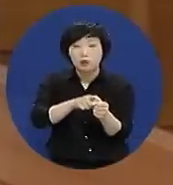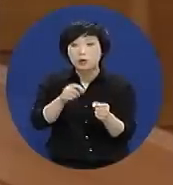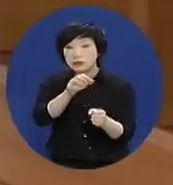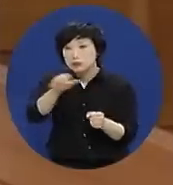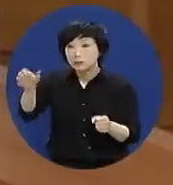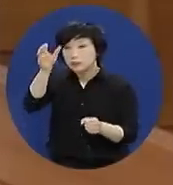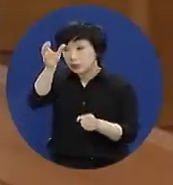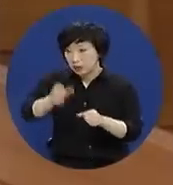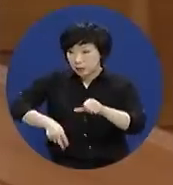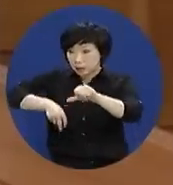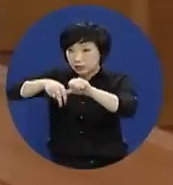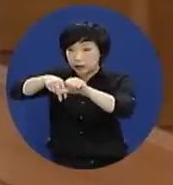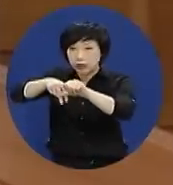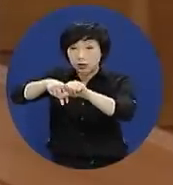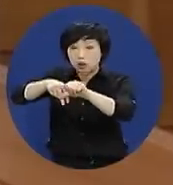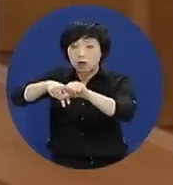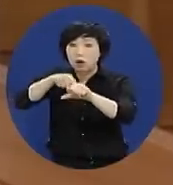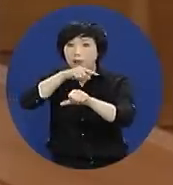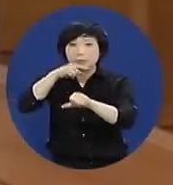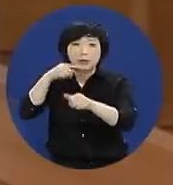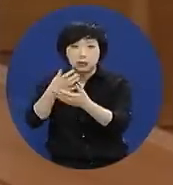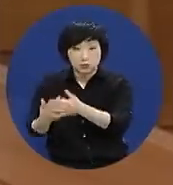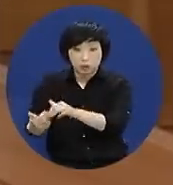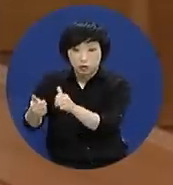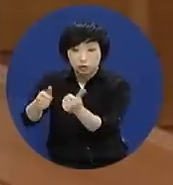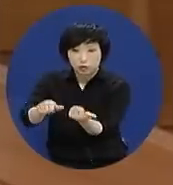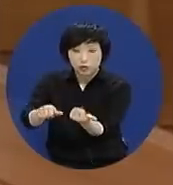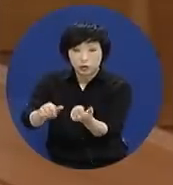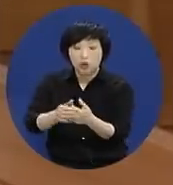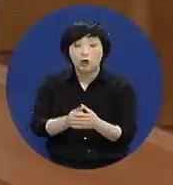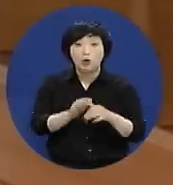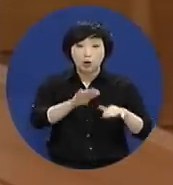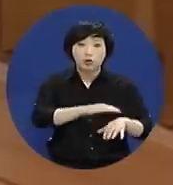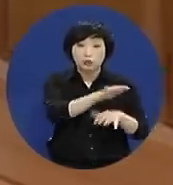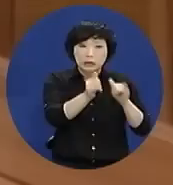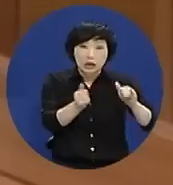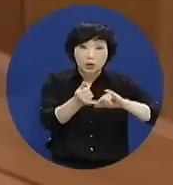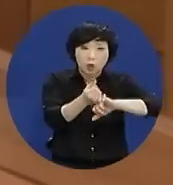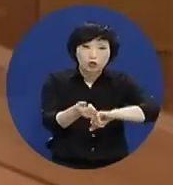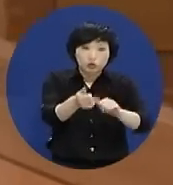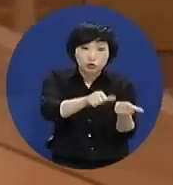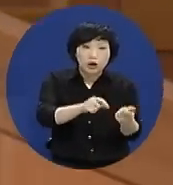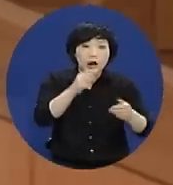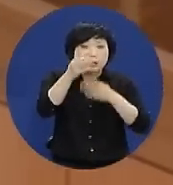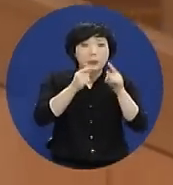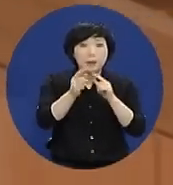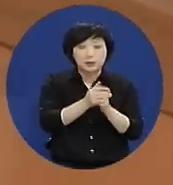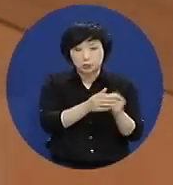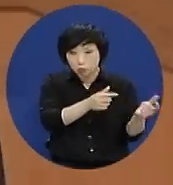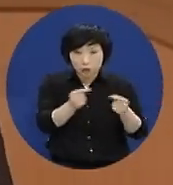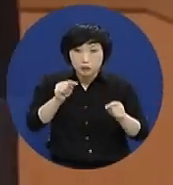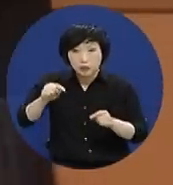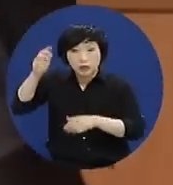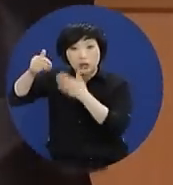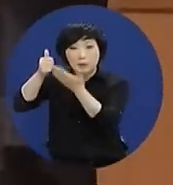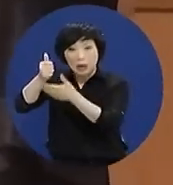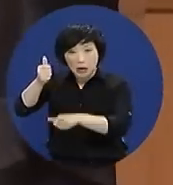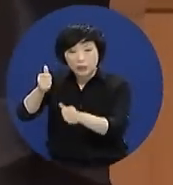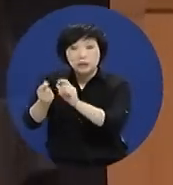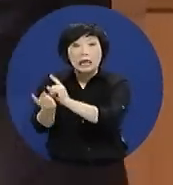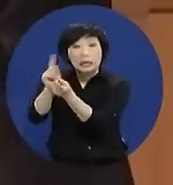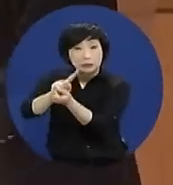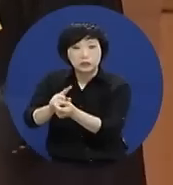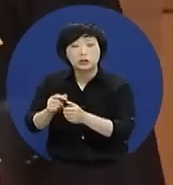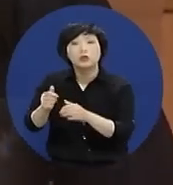て死を流して死なれました必ず死ぬという御言葉通りに私の代わりに私たちの代わり